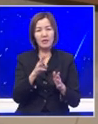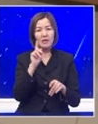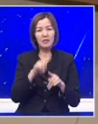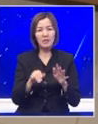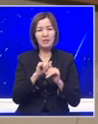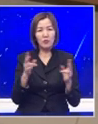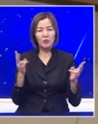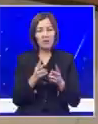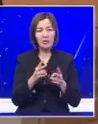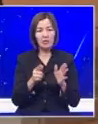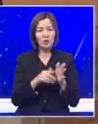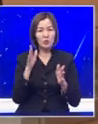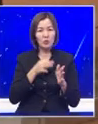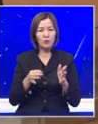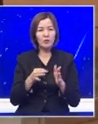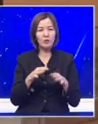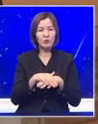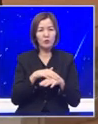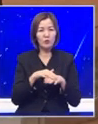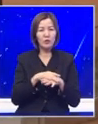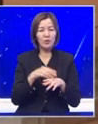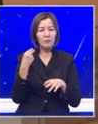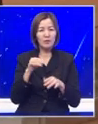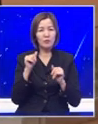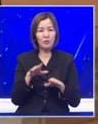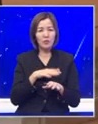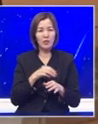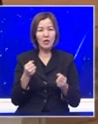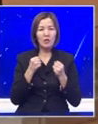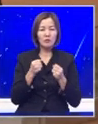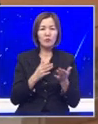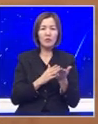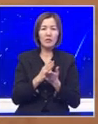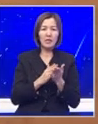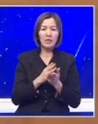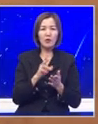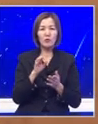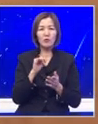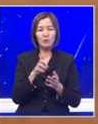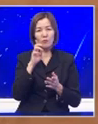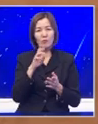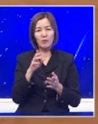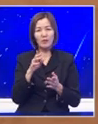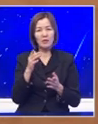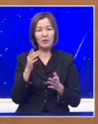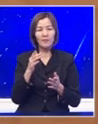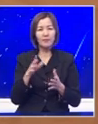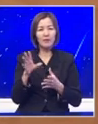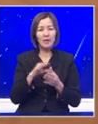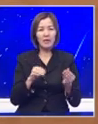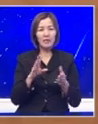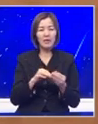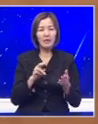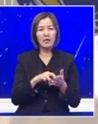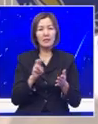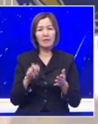артуы тиіс. Жетісу облысының тұрғындары президент шешімін қолдайды. Спорт ардагері Жұмахан Күзбаев үкіметтің жиі отставкаға жіберілгені